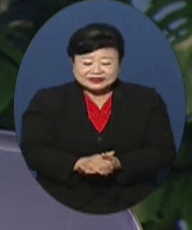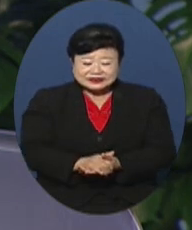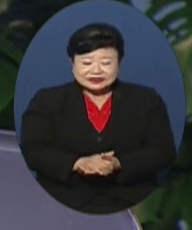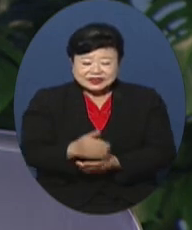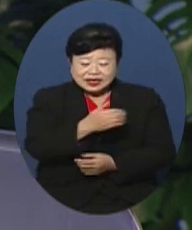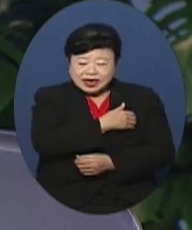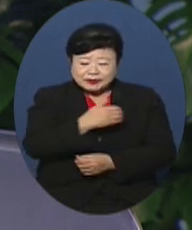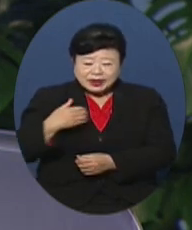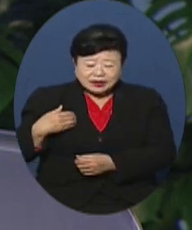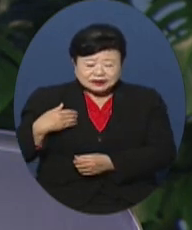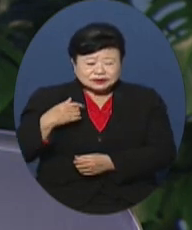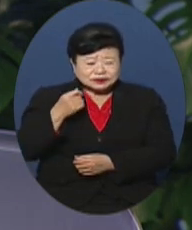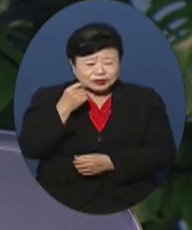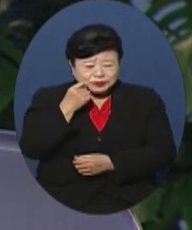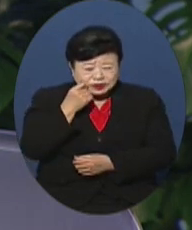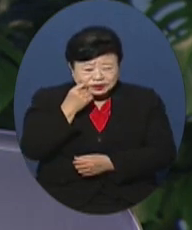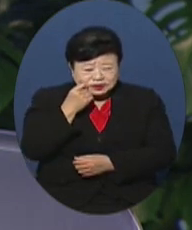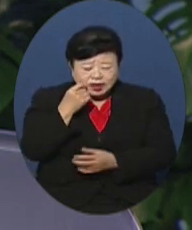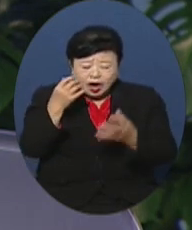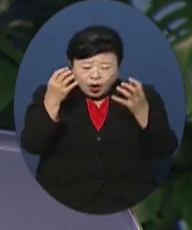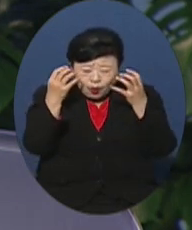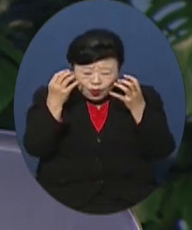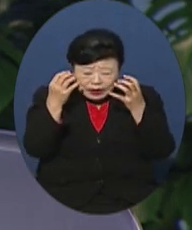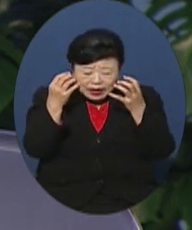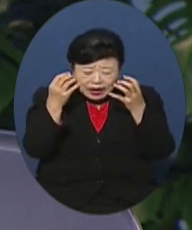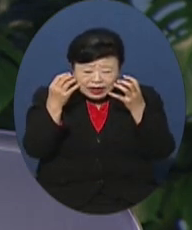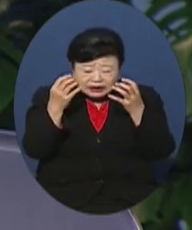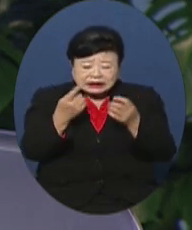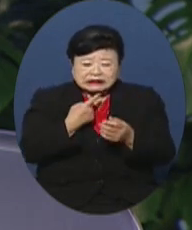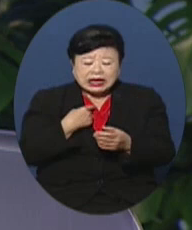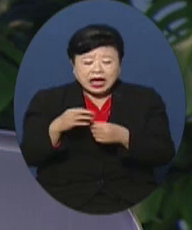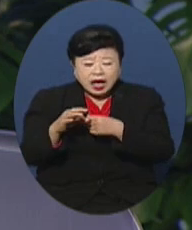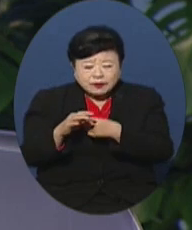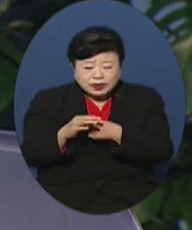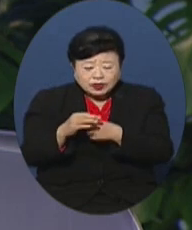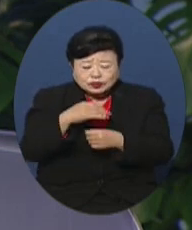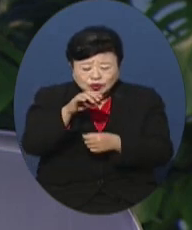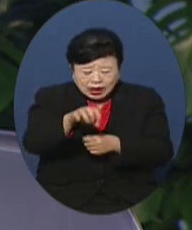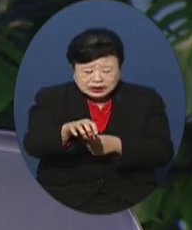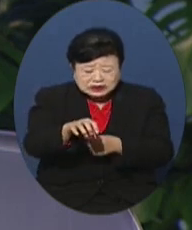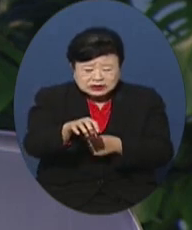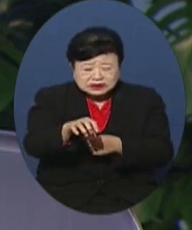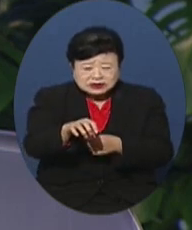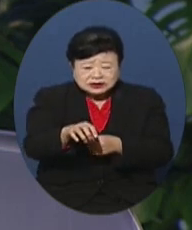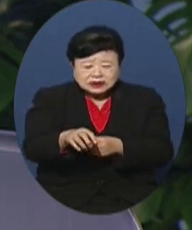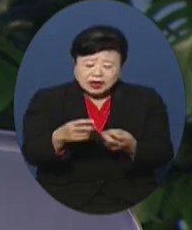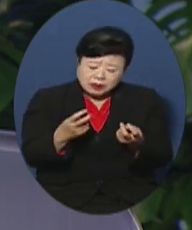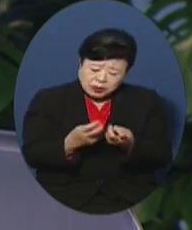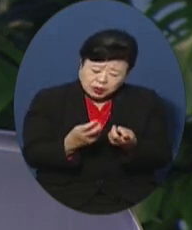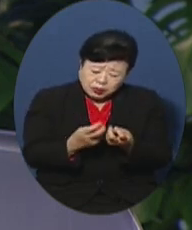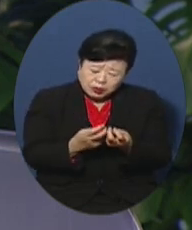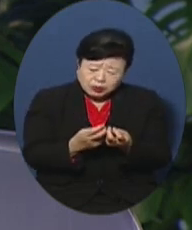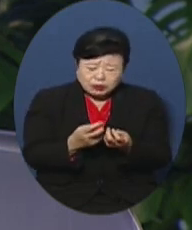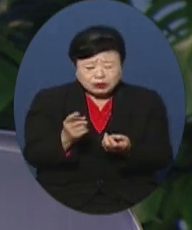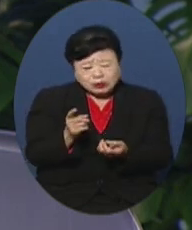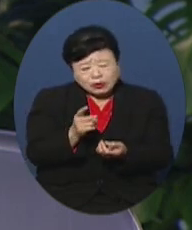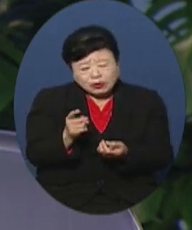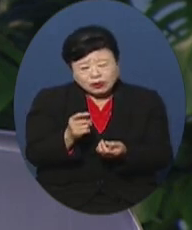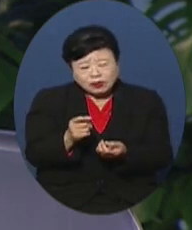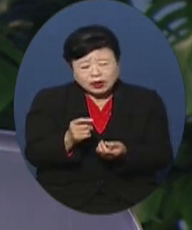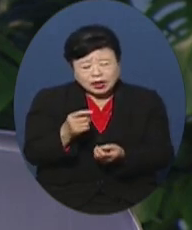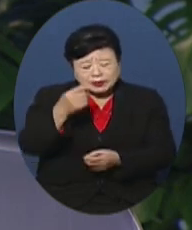감당할 수 없는 고난을 당하면 어디로 가야 할지 어떻게 해야 할지